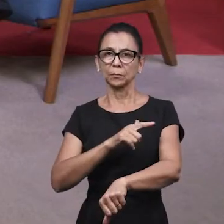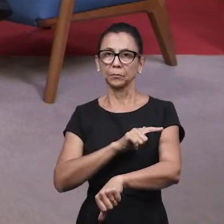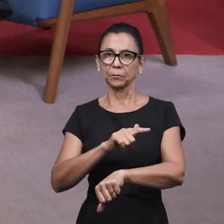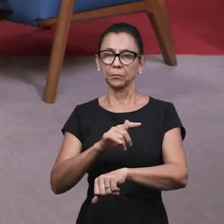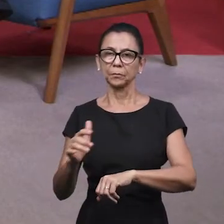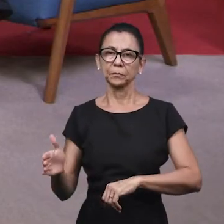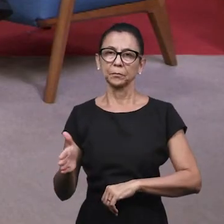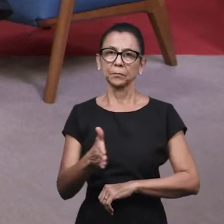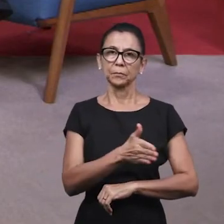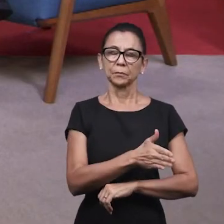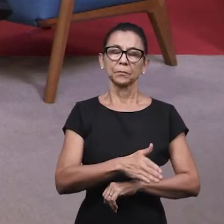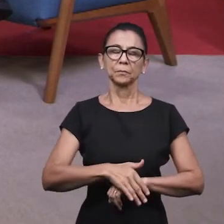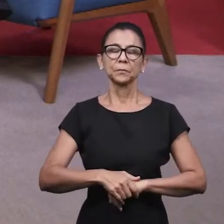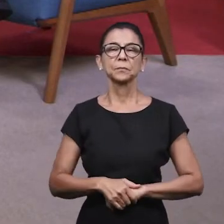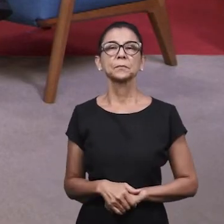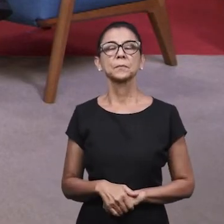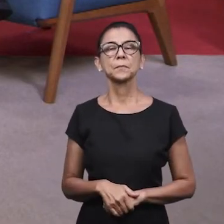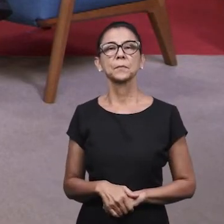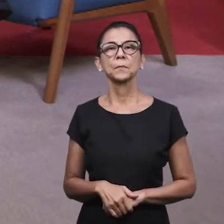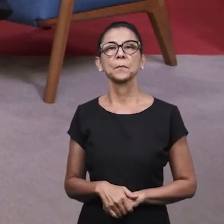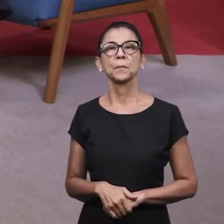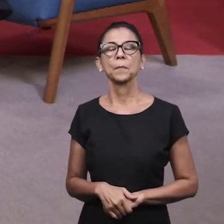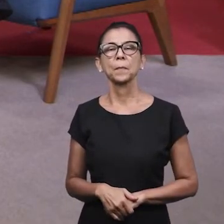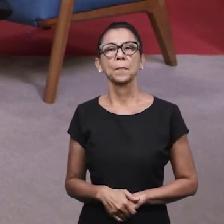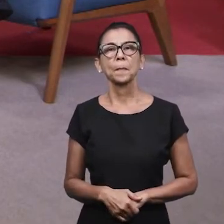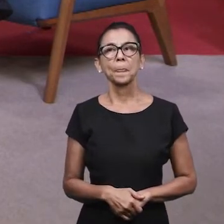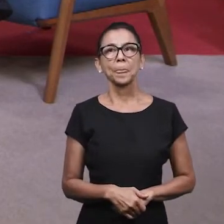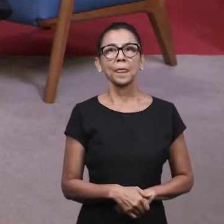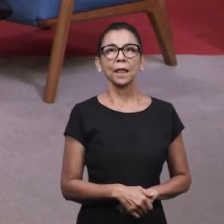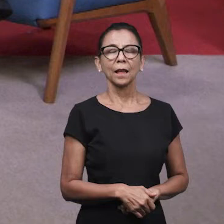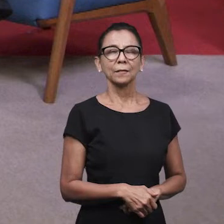parlé ici sur les gammes